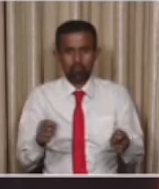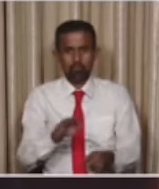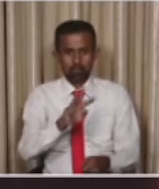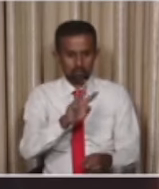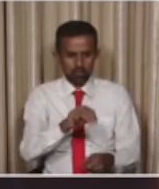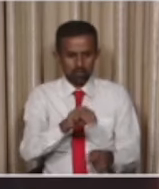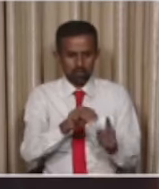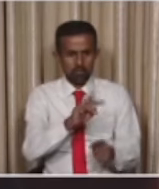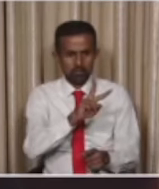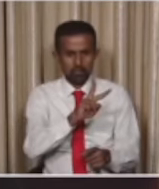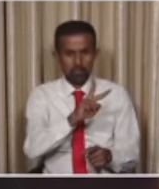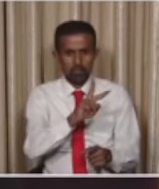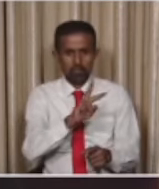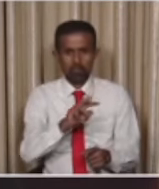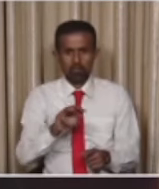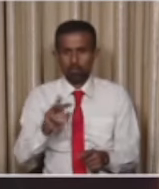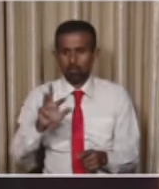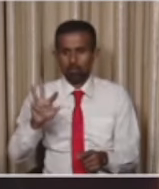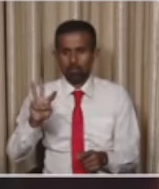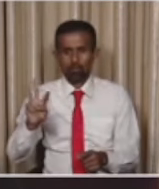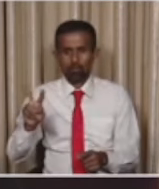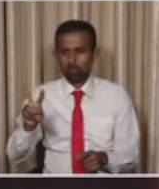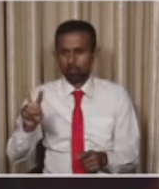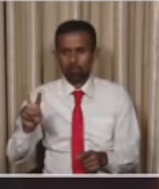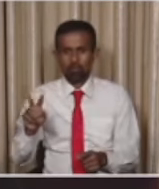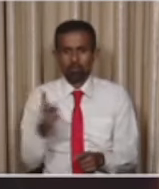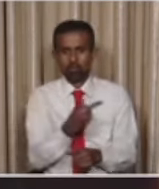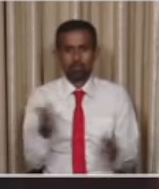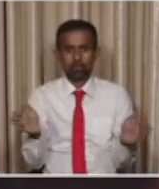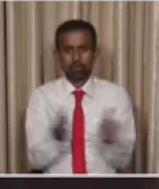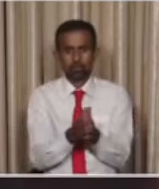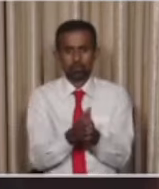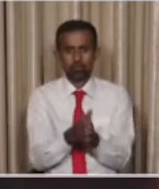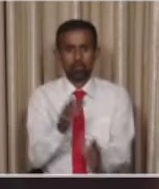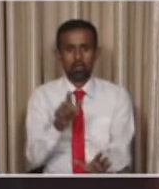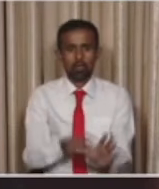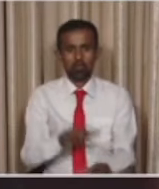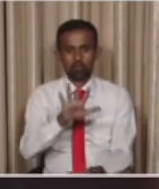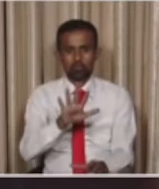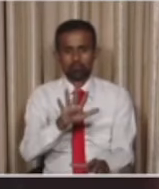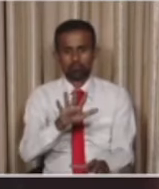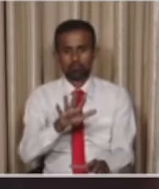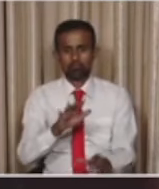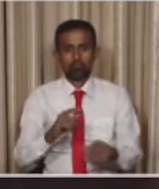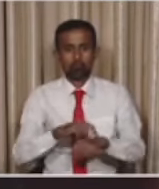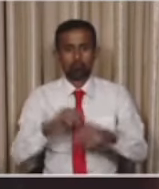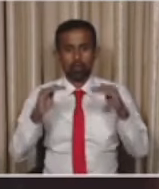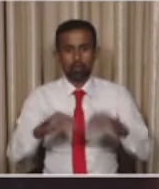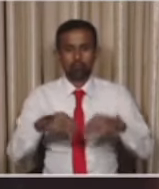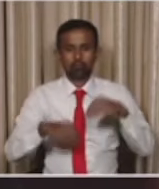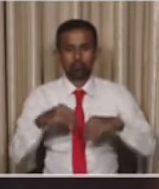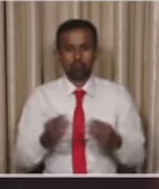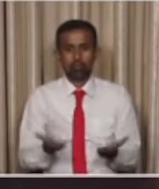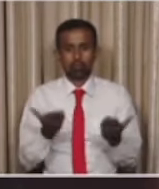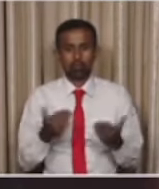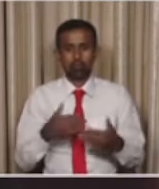කියන 32 කියන එකයි 83 2 කියන එකයි එකක් හැටියට කතා කරලා අවුරුදු 5කට කාලය අඩු කරලා ඡන්දෙ දියන් දෙනවා ඒකට